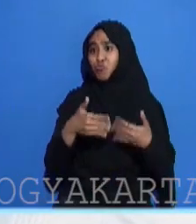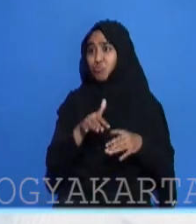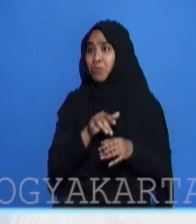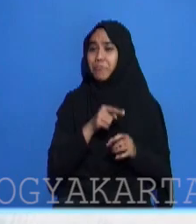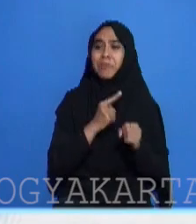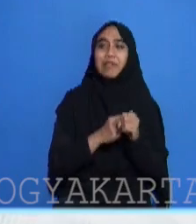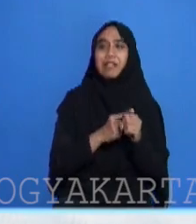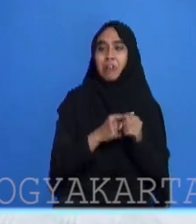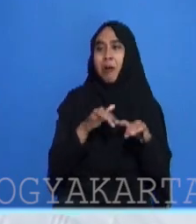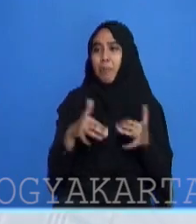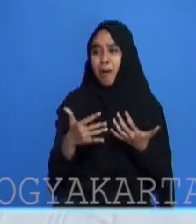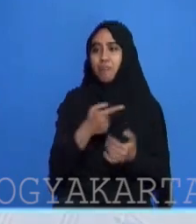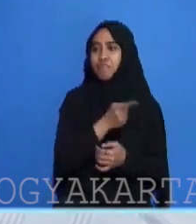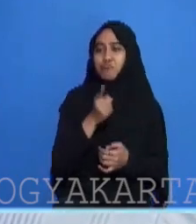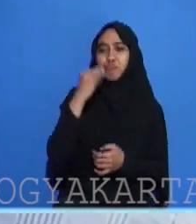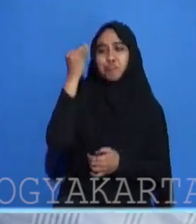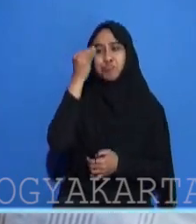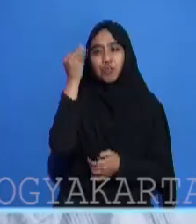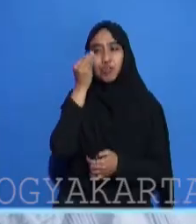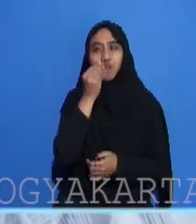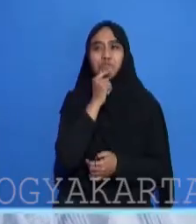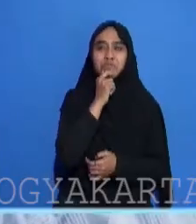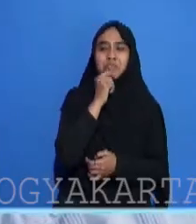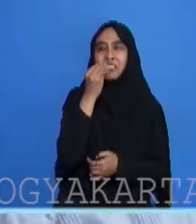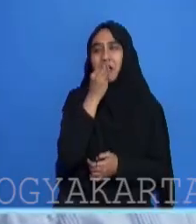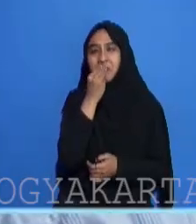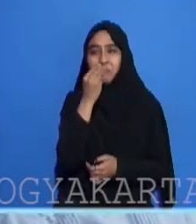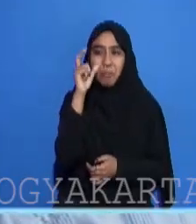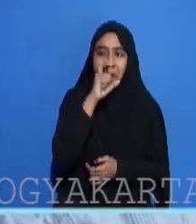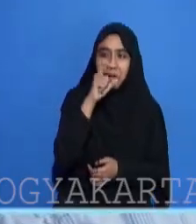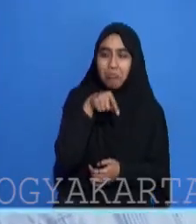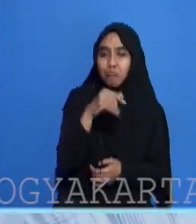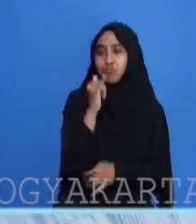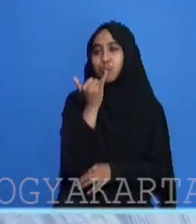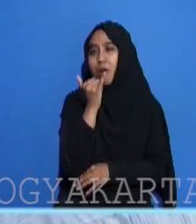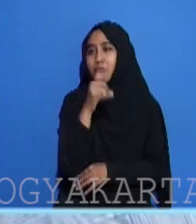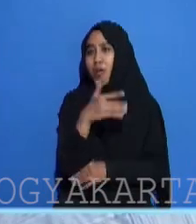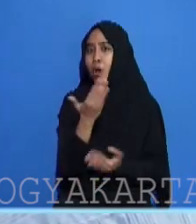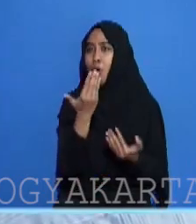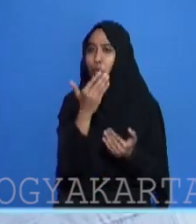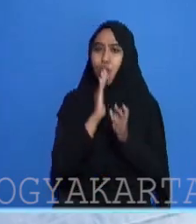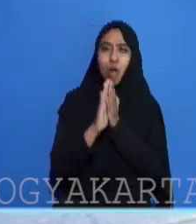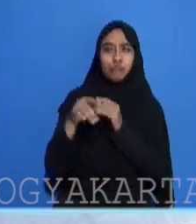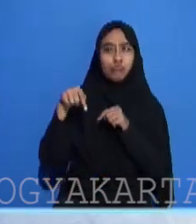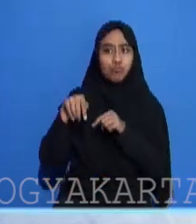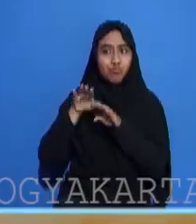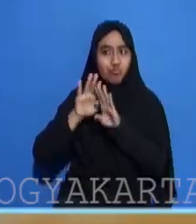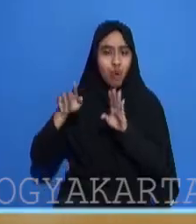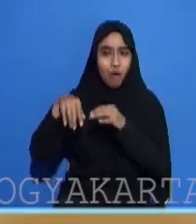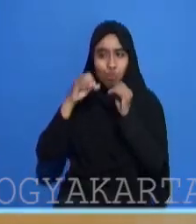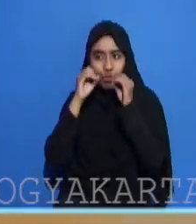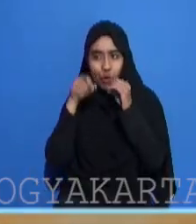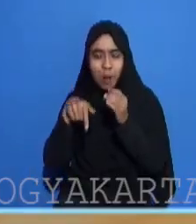Pokoknya, daripada kamu bingung cari-cari referensi kuliner di Jogja, langsung aja buka Google Maps, kata